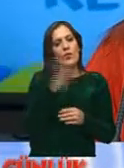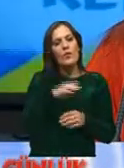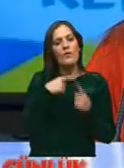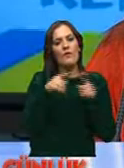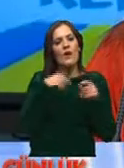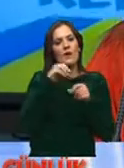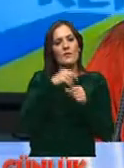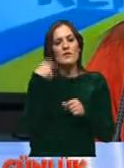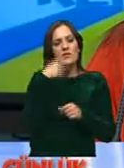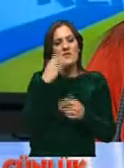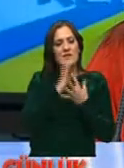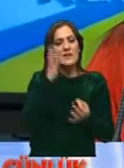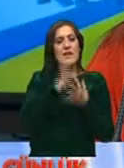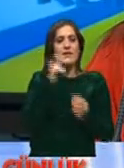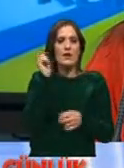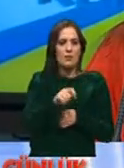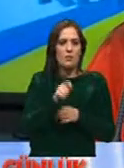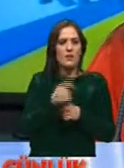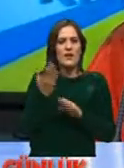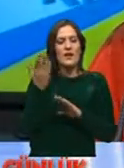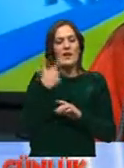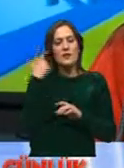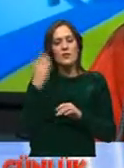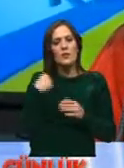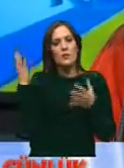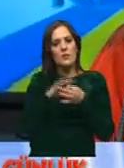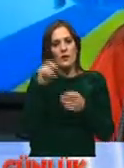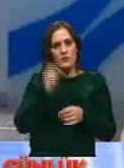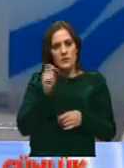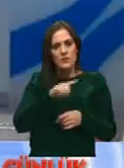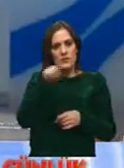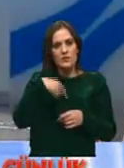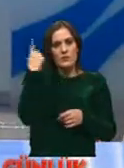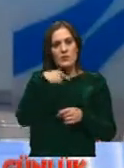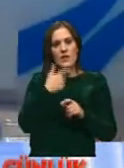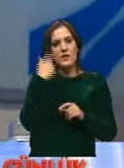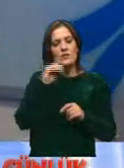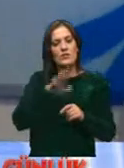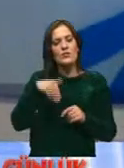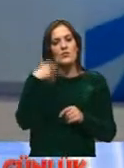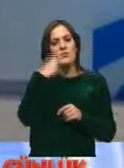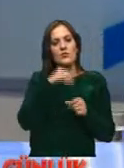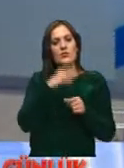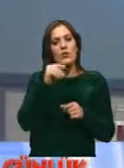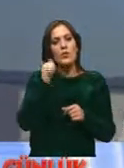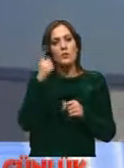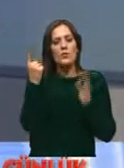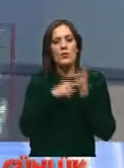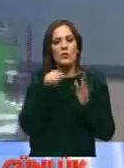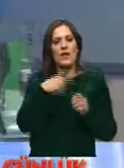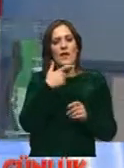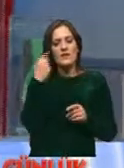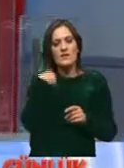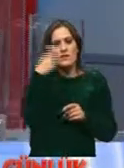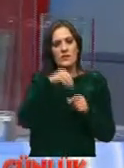taşıyor şarkı söylemek. İnsanı insan yapıyor. Hı-hı. Geçmişle olan bağınızı kuruyor sizin. Çünkü eski tabii çocuk çok, şarkılarını çok önemli bir nokta söylediğiniz mesela. Eski türküleri